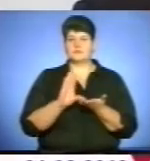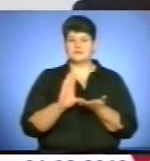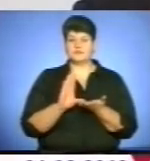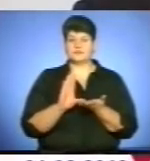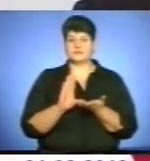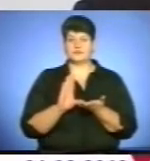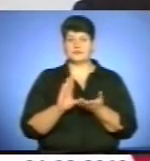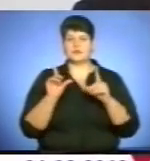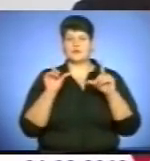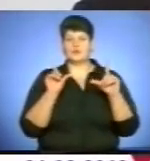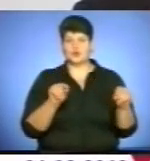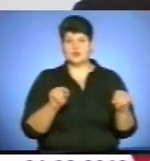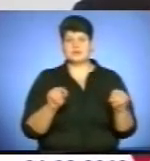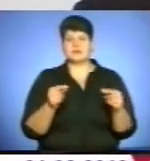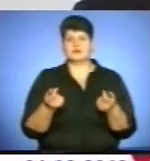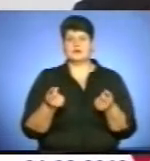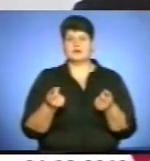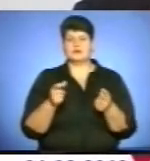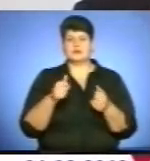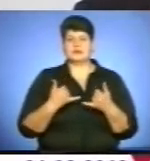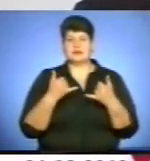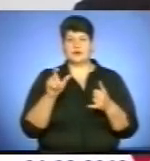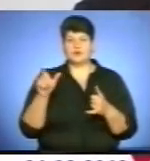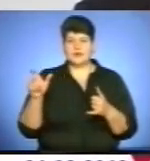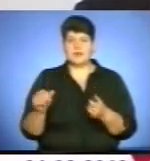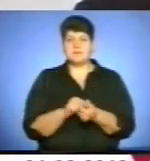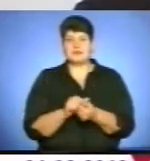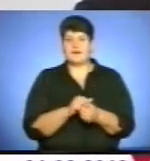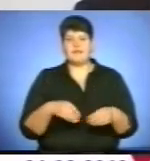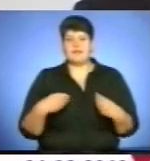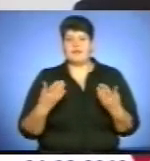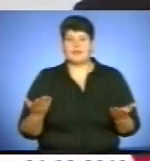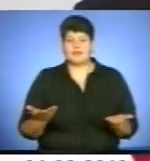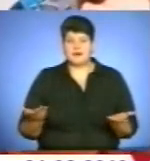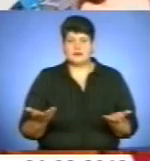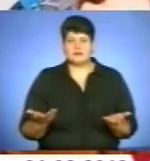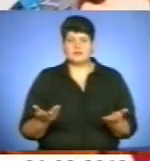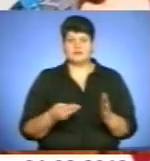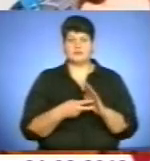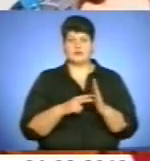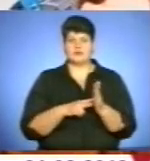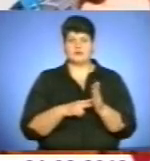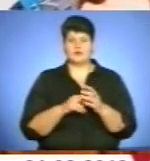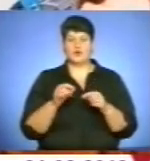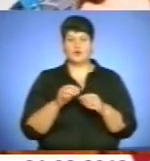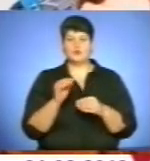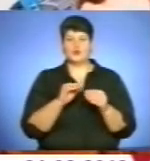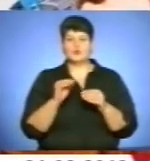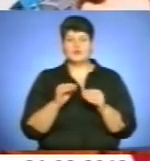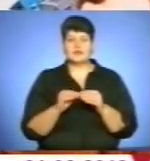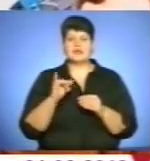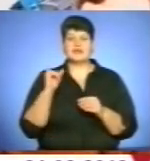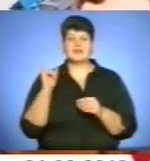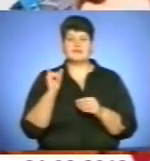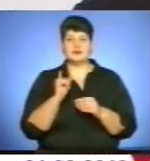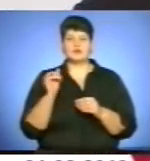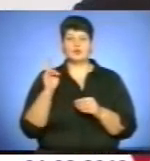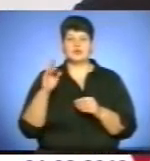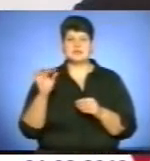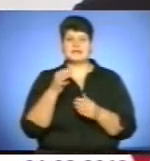ну так вони нам і матеріали не подали в плані обґрунтування. Іван Курницький зауважив, що